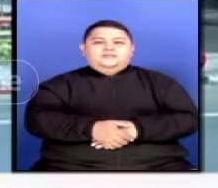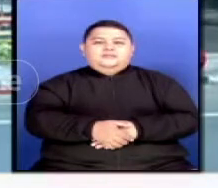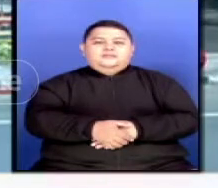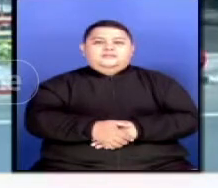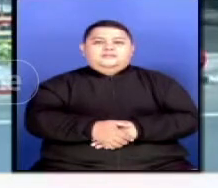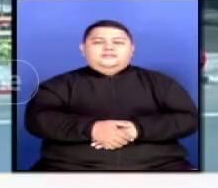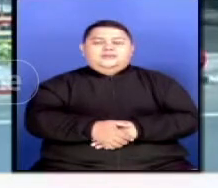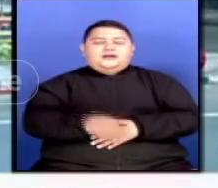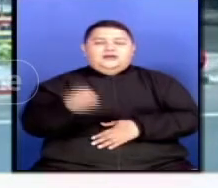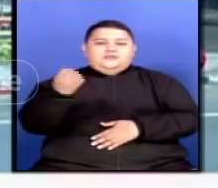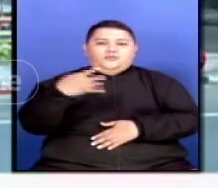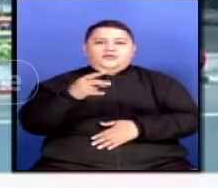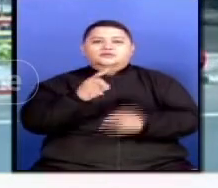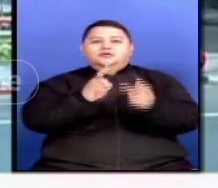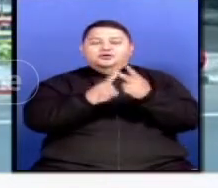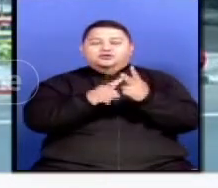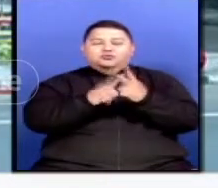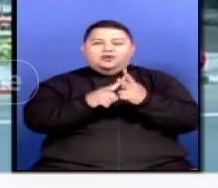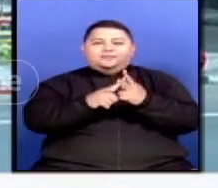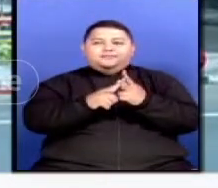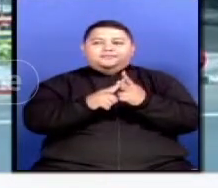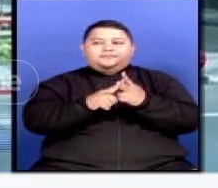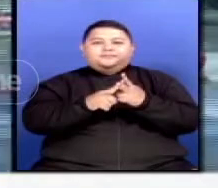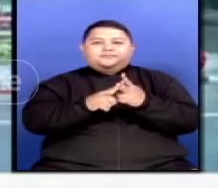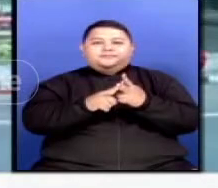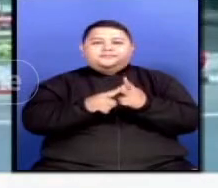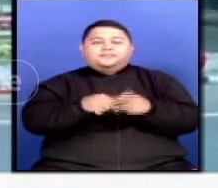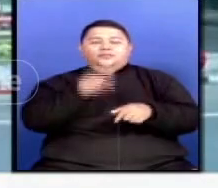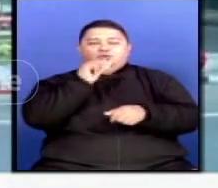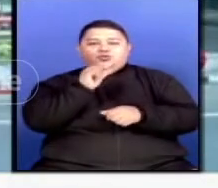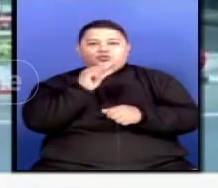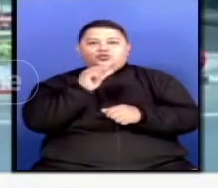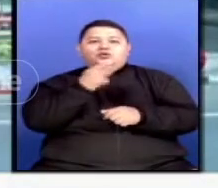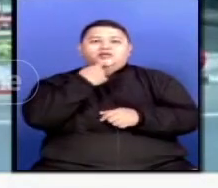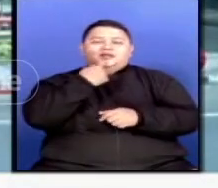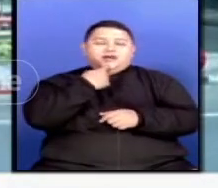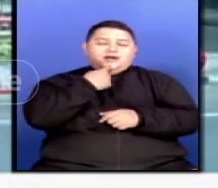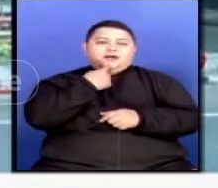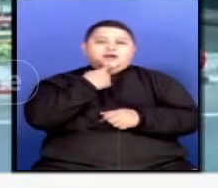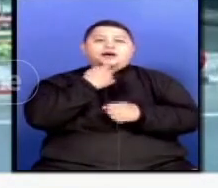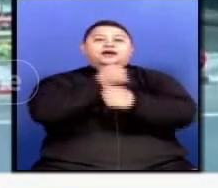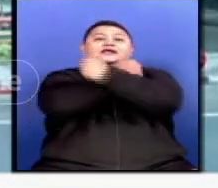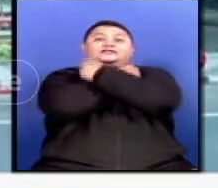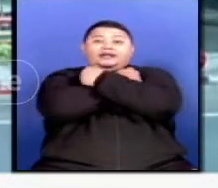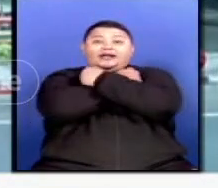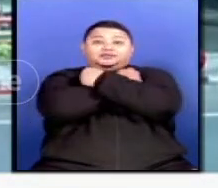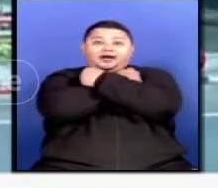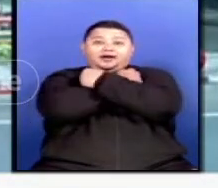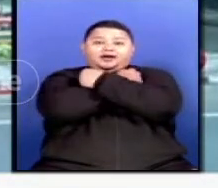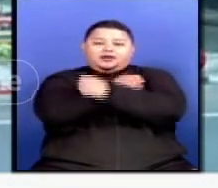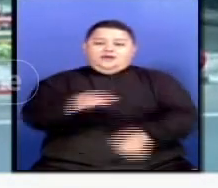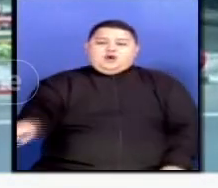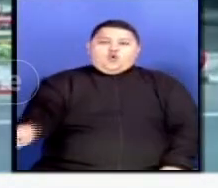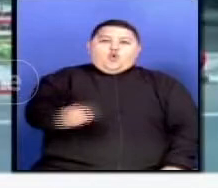Kita ke informasi kedua, Fahada Indi dan juga pemirsa. Ini terkait dengan update jenazah dalam koper yang ditemukan di